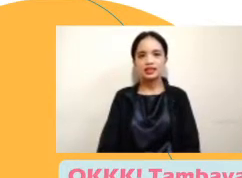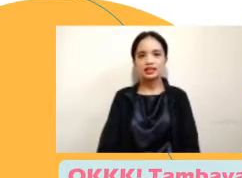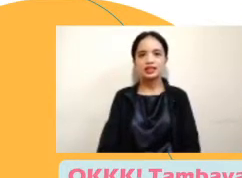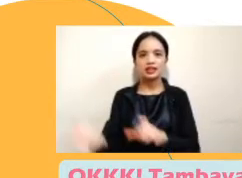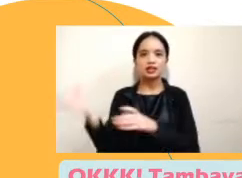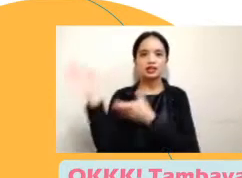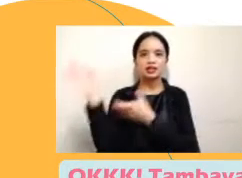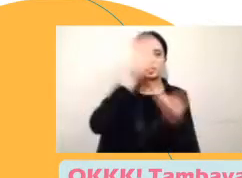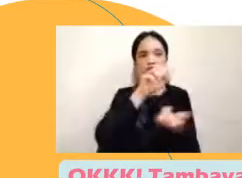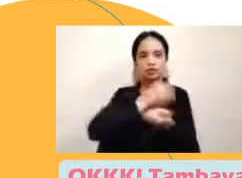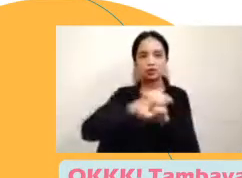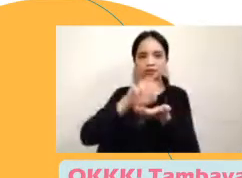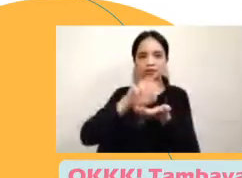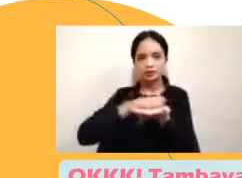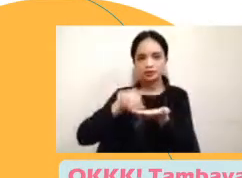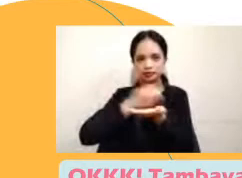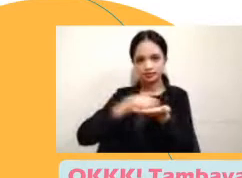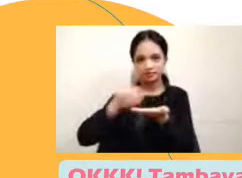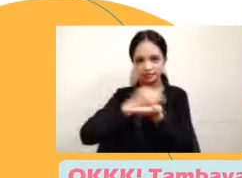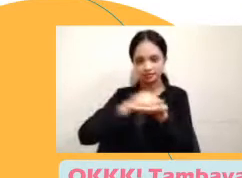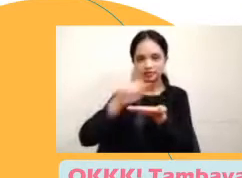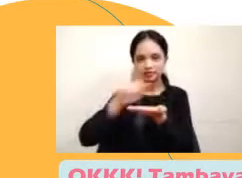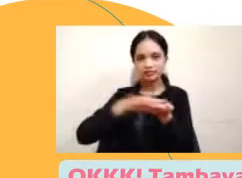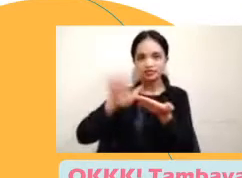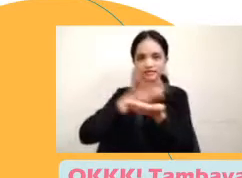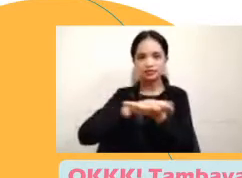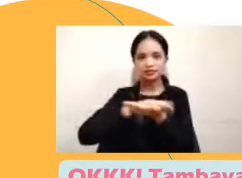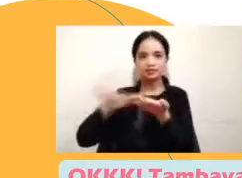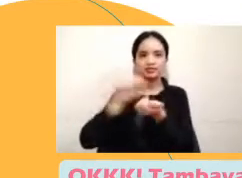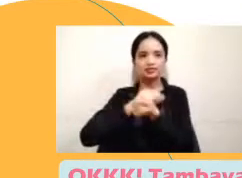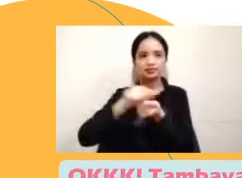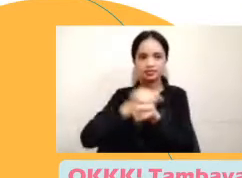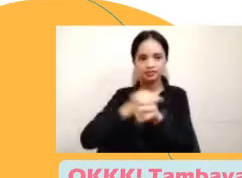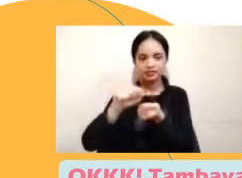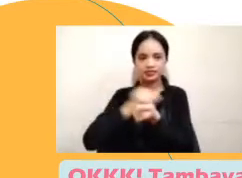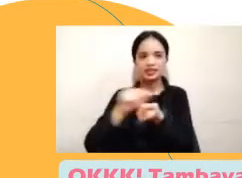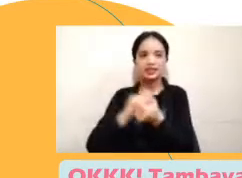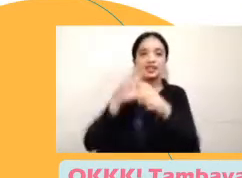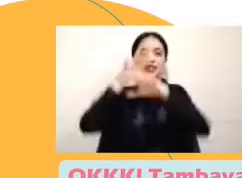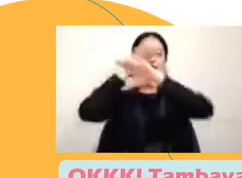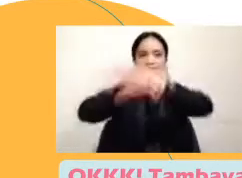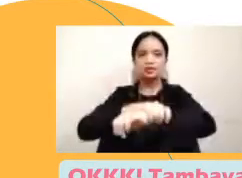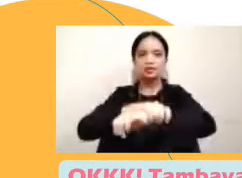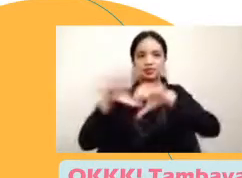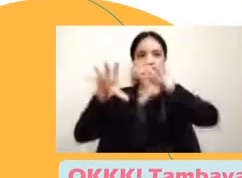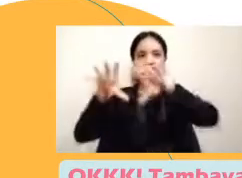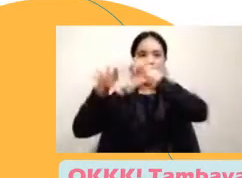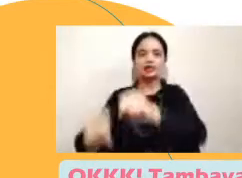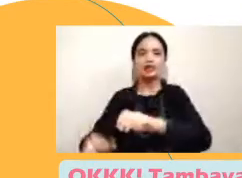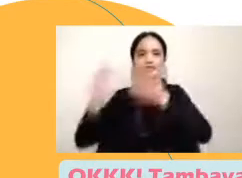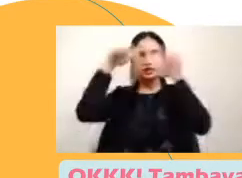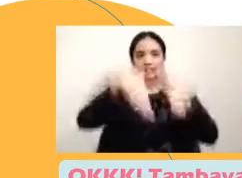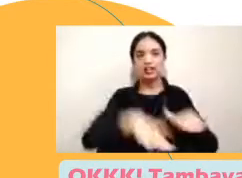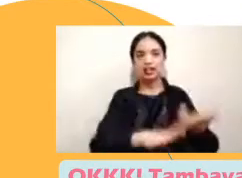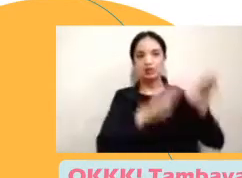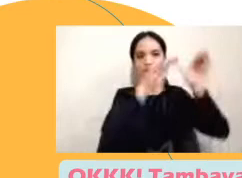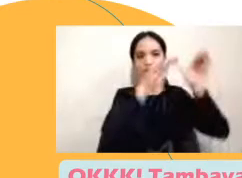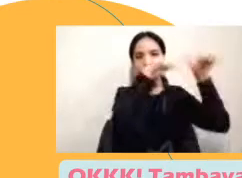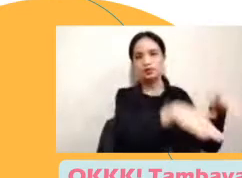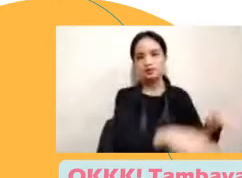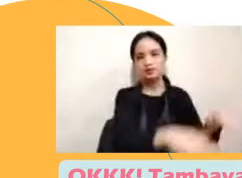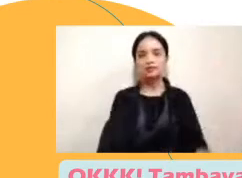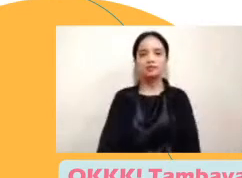kuskos. Sige, gapos. Gusto ko yung gapos. Agos. Agos. Ganda niyan.